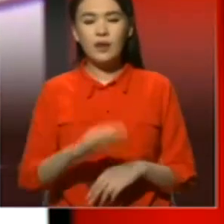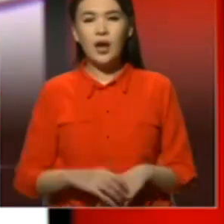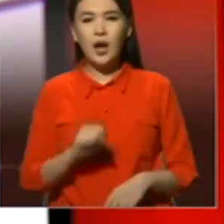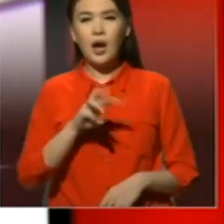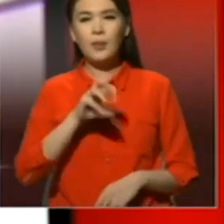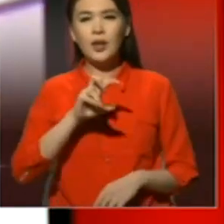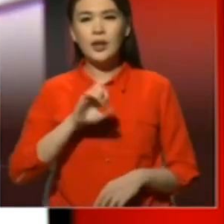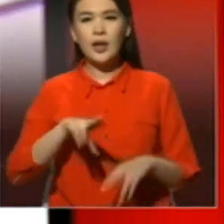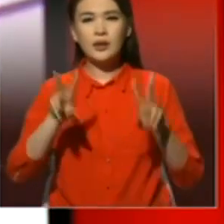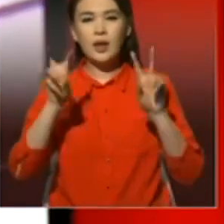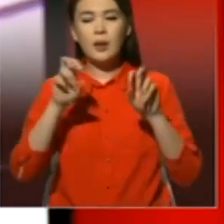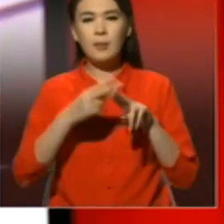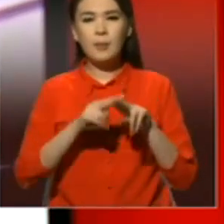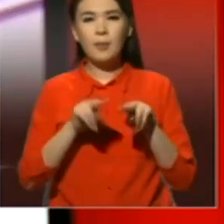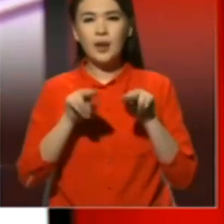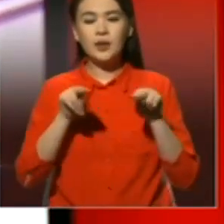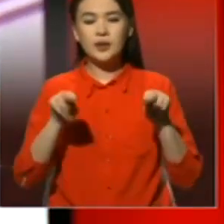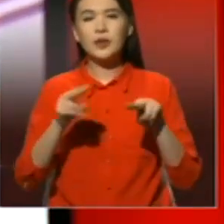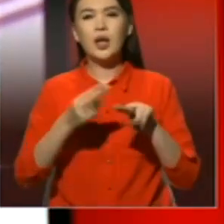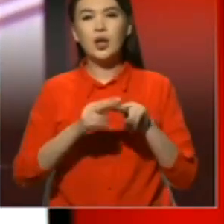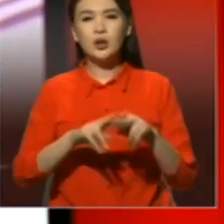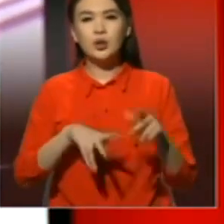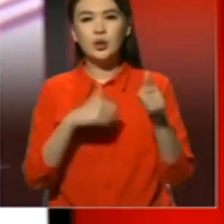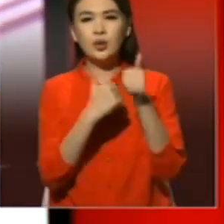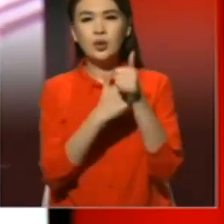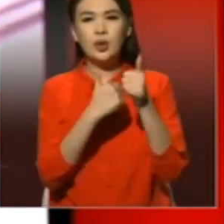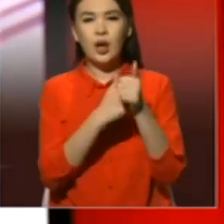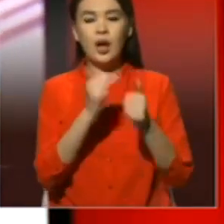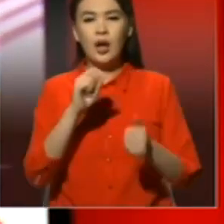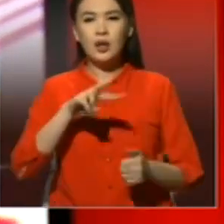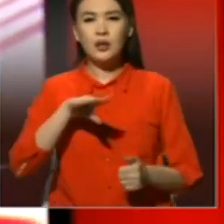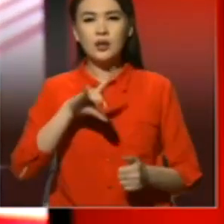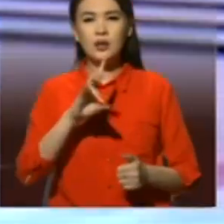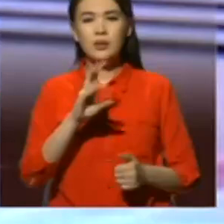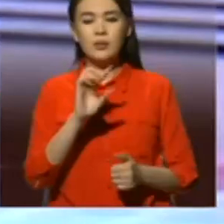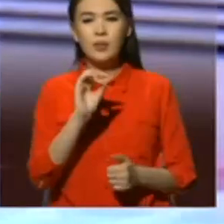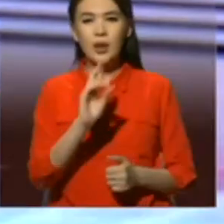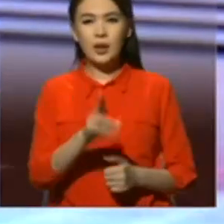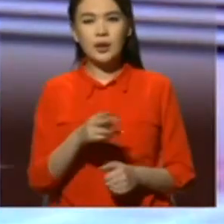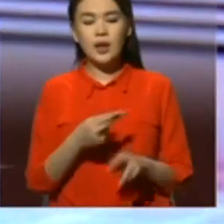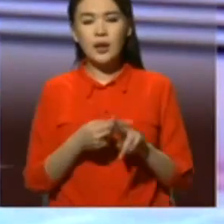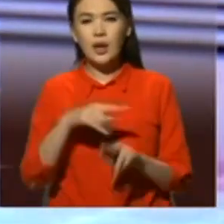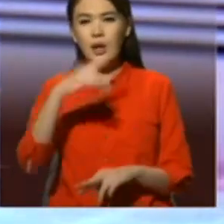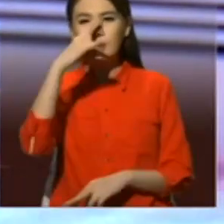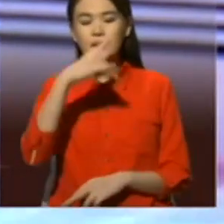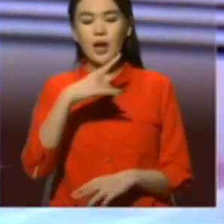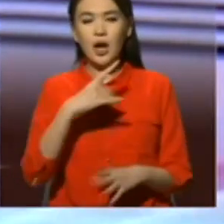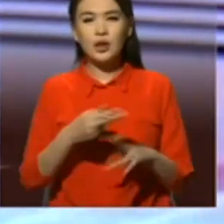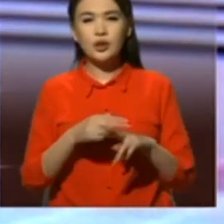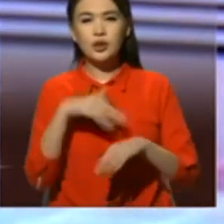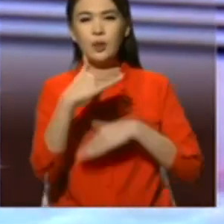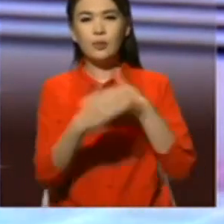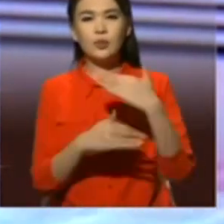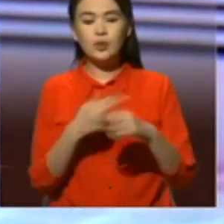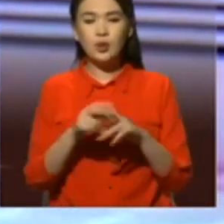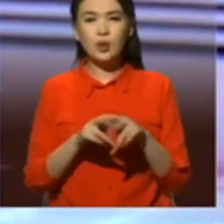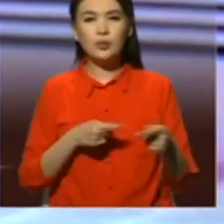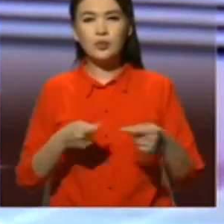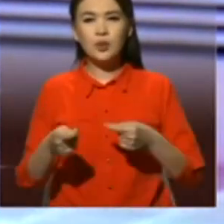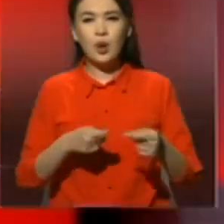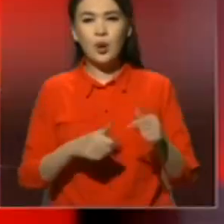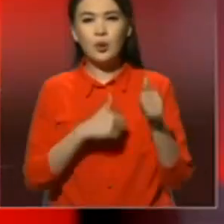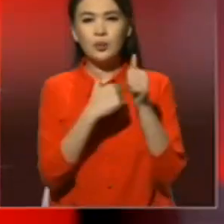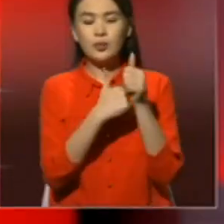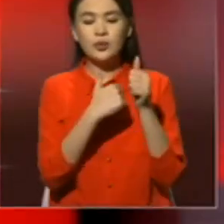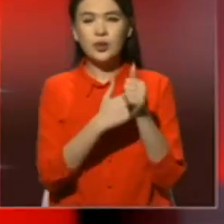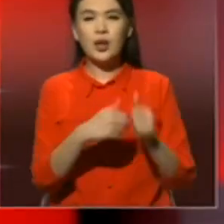Аманат партиясы Қарағанды облыстық филиалының төрағасы Бекзат Алтынбек. Және Қазақстан қоғамдық даму институты басқарма төрағасының